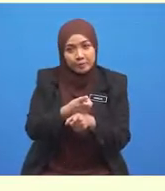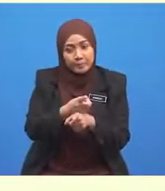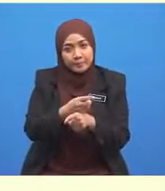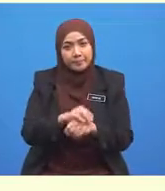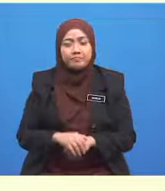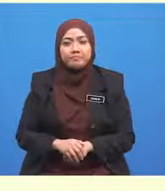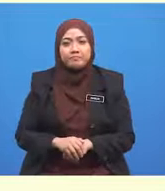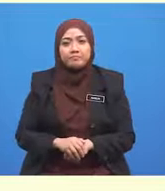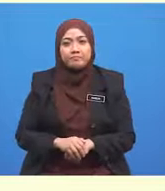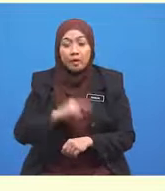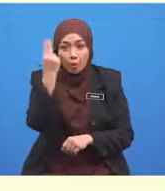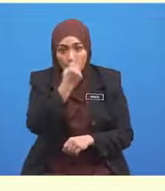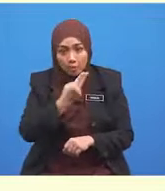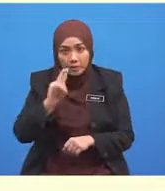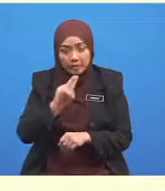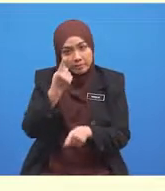Unik kan?